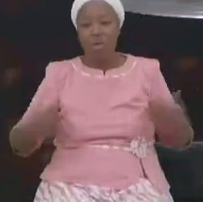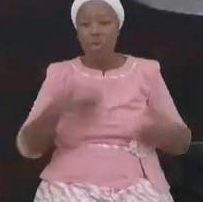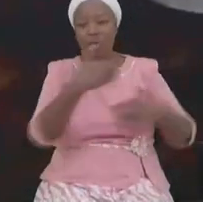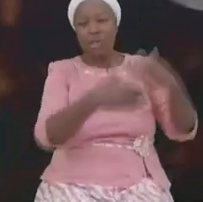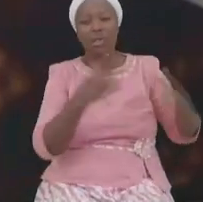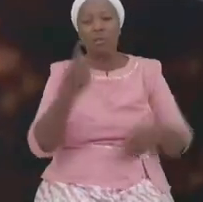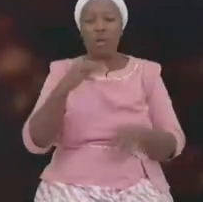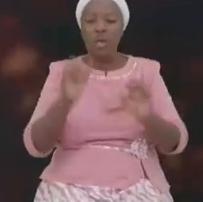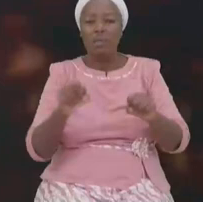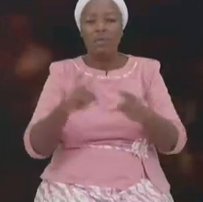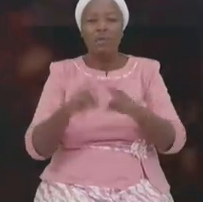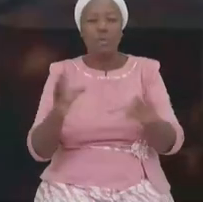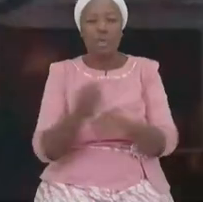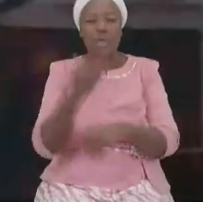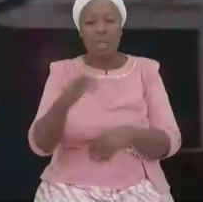là-bas. Pourquoi?